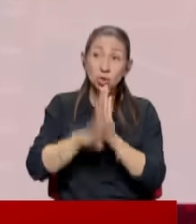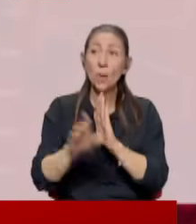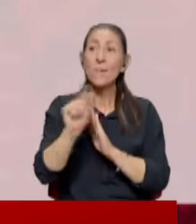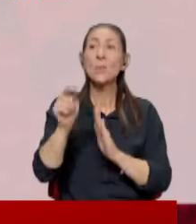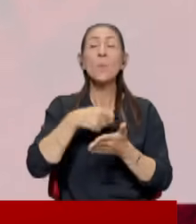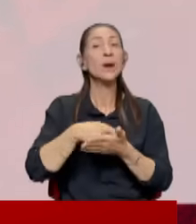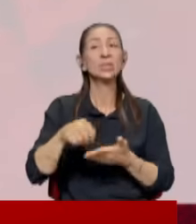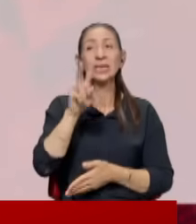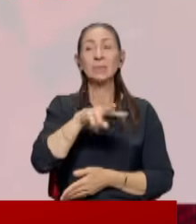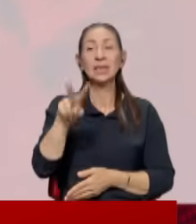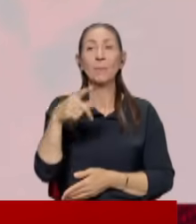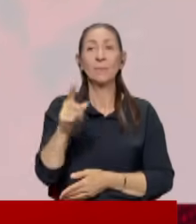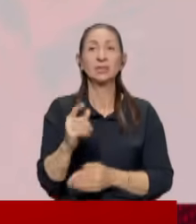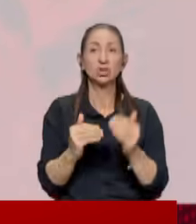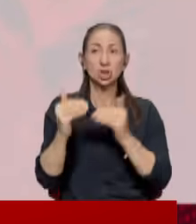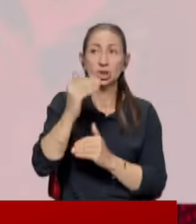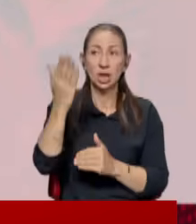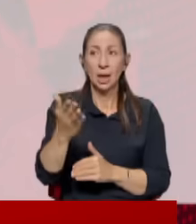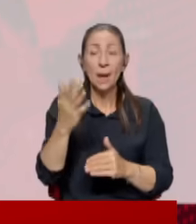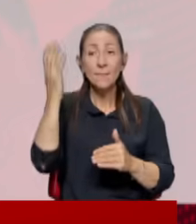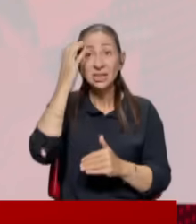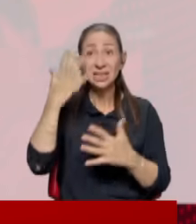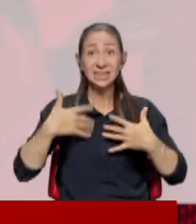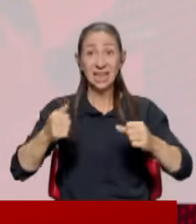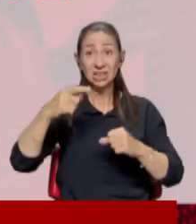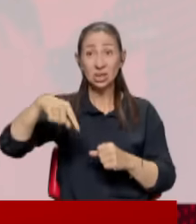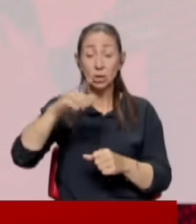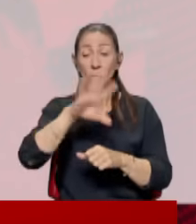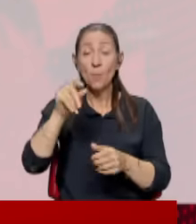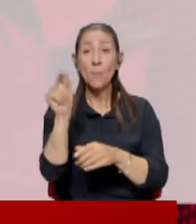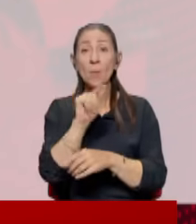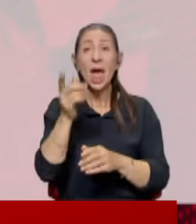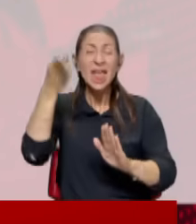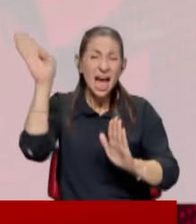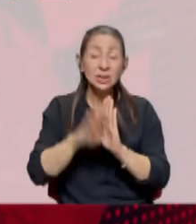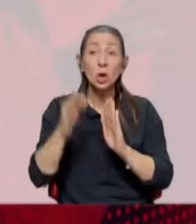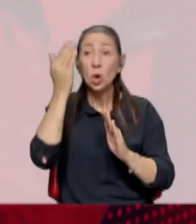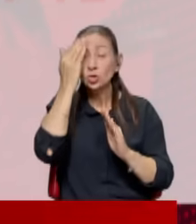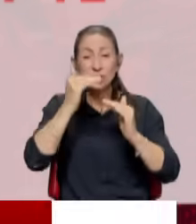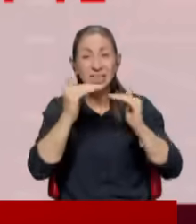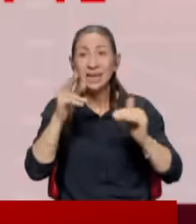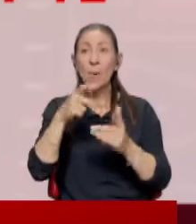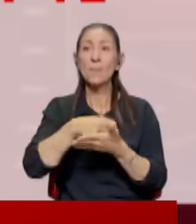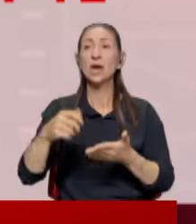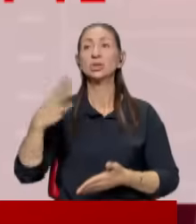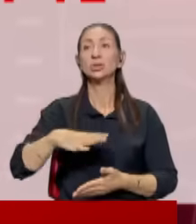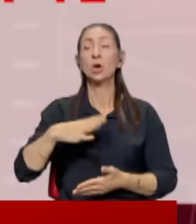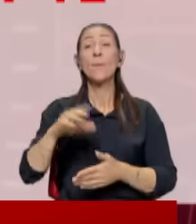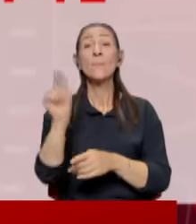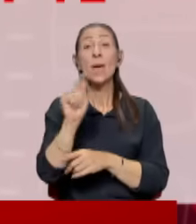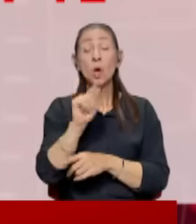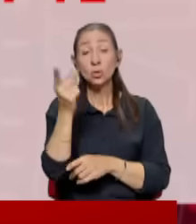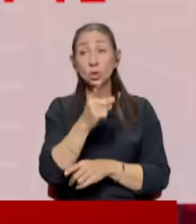memur maaşı ise 22 bin liraya çıkacak. Başta sağlıkçılar, tüm memurlar en az yoksulluk sınırı kadar maaş istiyor.